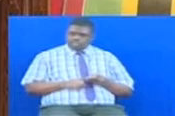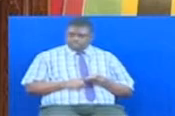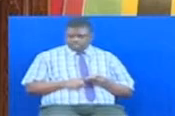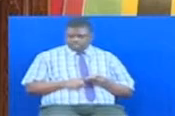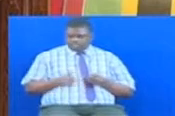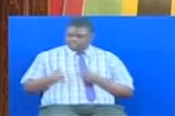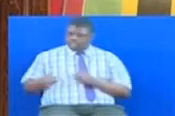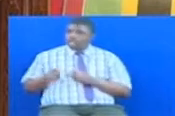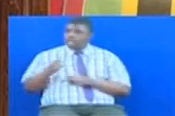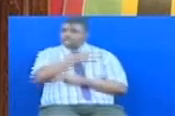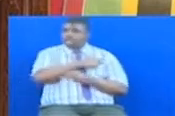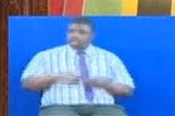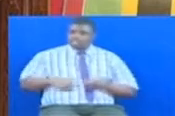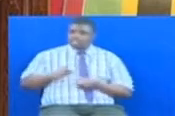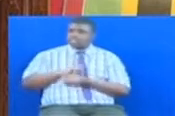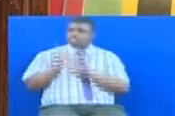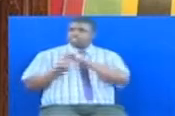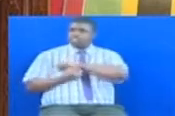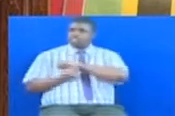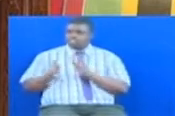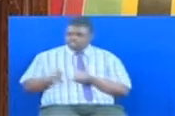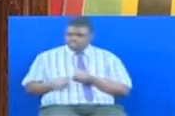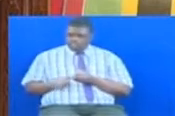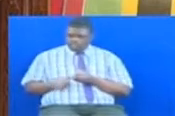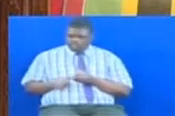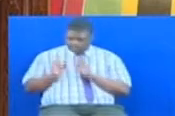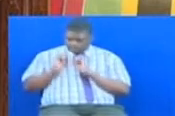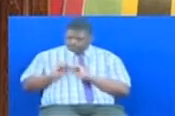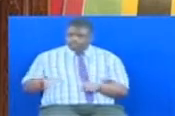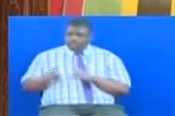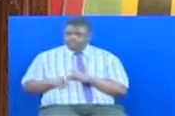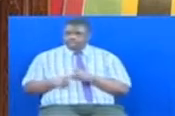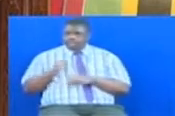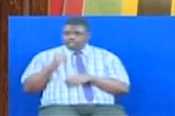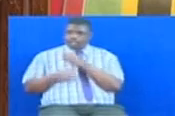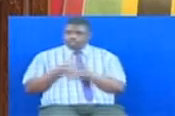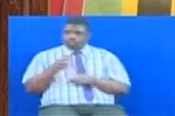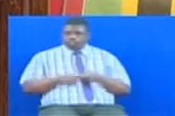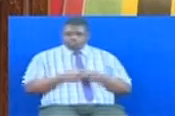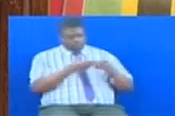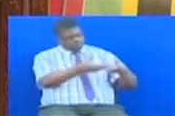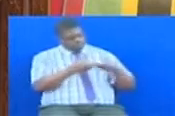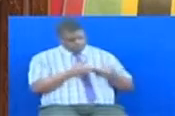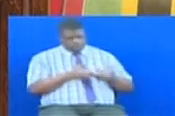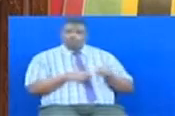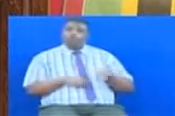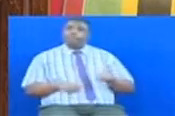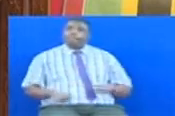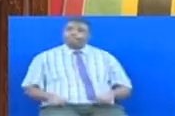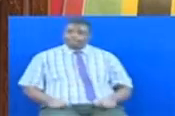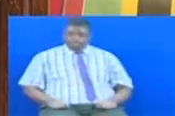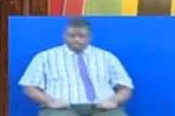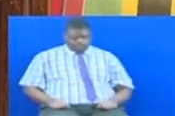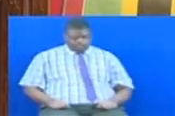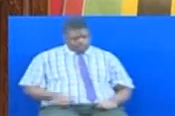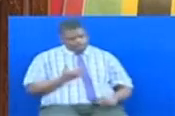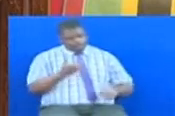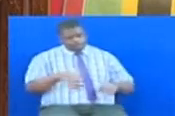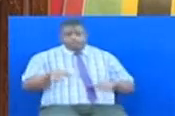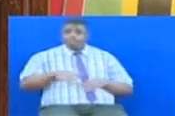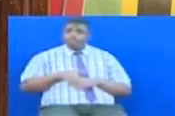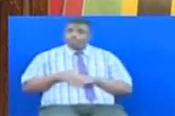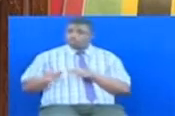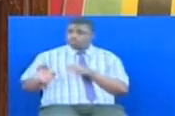amefanya mabadiliko, CEO wa MSD sasa hivi ni mpya, maana yake hatua zimeanza kuchukuliwa. Lakini bima wanashirikiana na